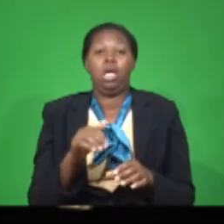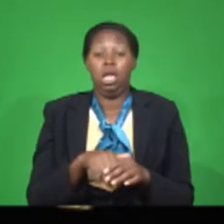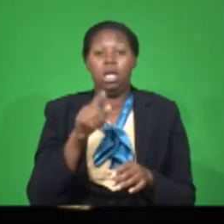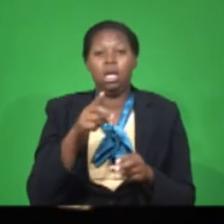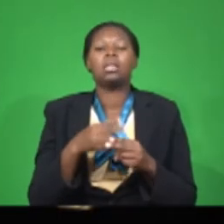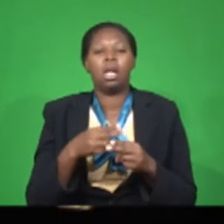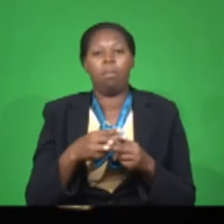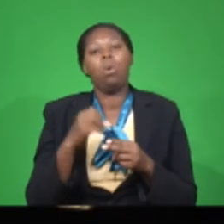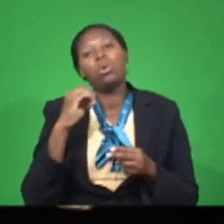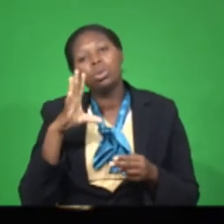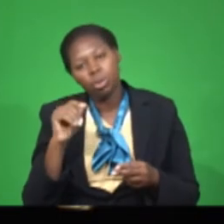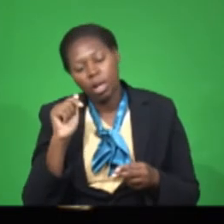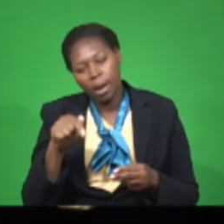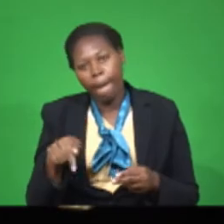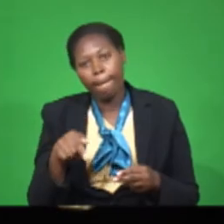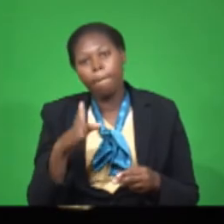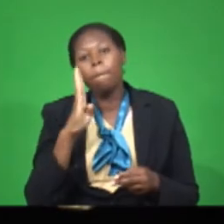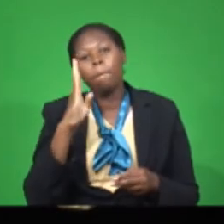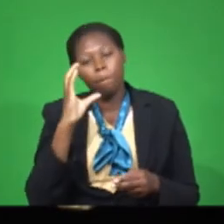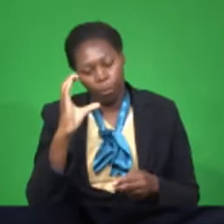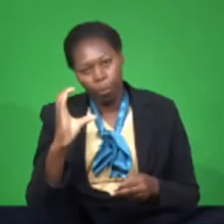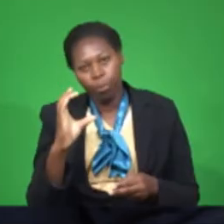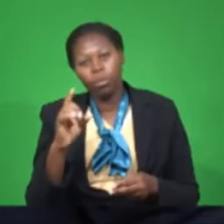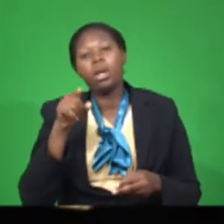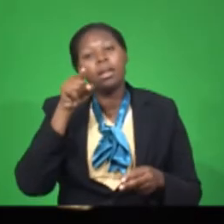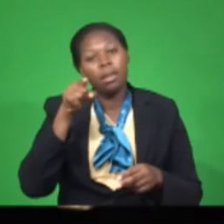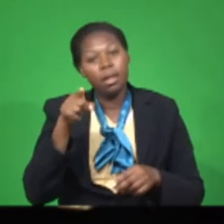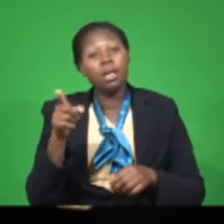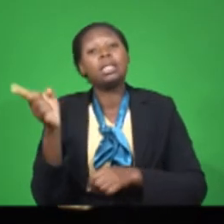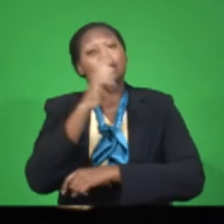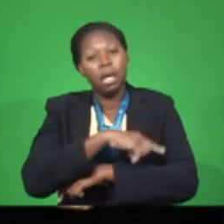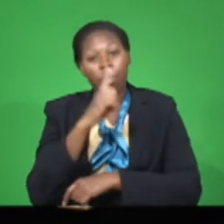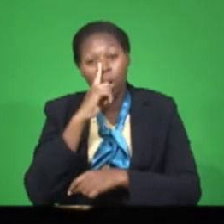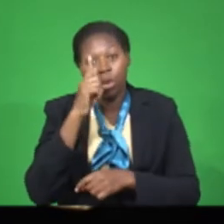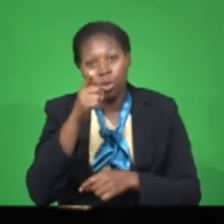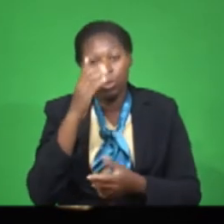watenda teerere zvakanaka vateereri musi wawatenda ka haubva